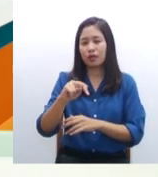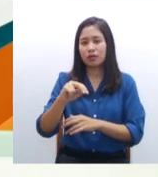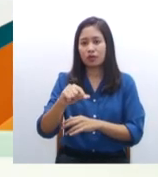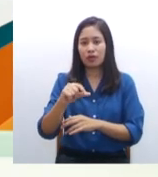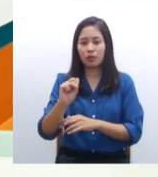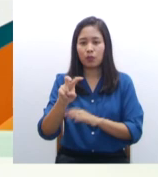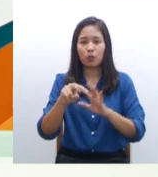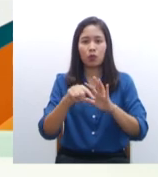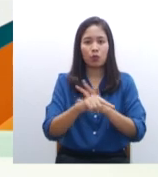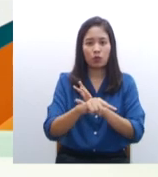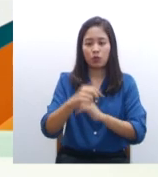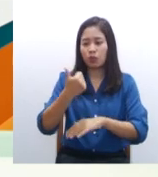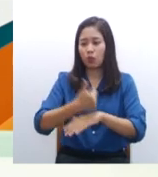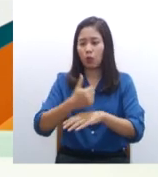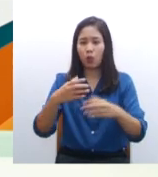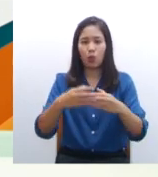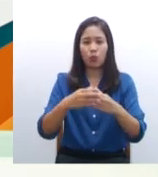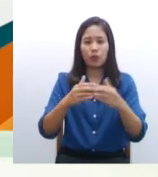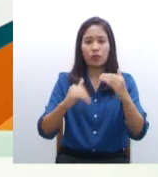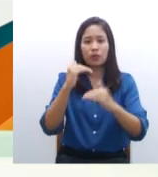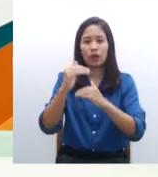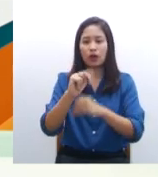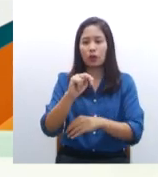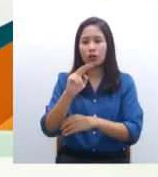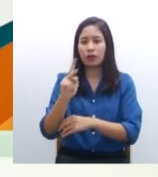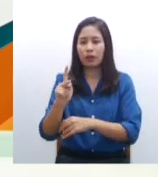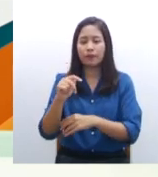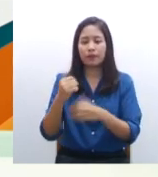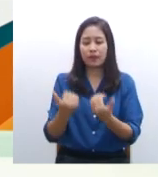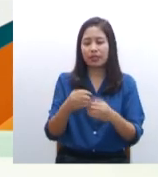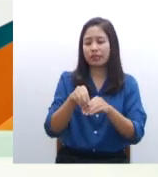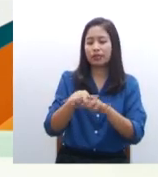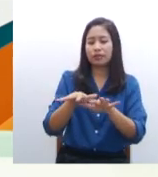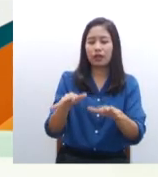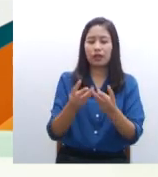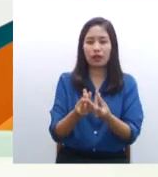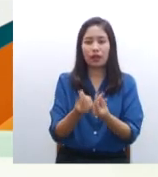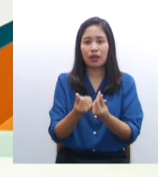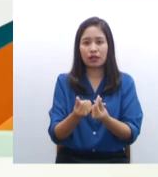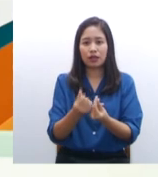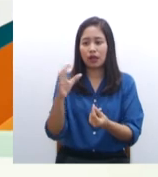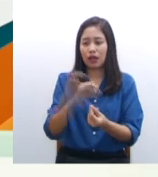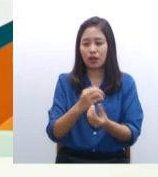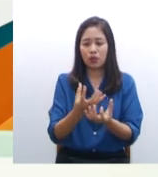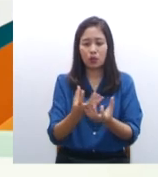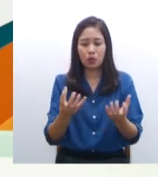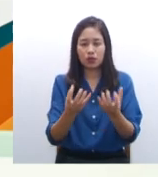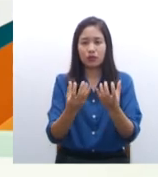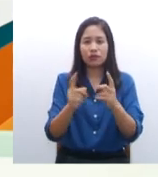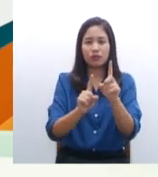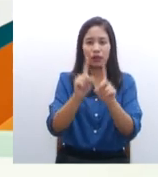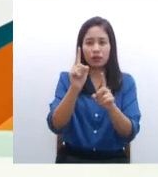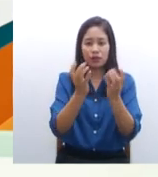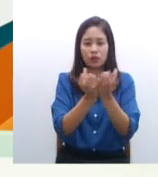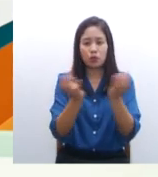ำนักพัฒนานวัตกรรมการจัดการศึกษาครับที่วันนี้มาชี้แจงรายละเอียดนะครับแล้วก็นำผลการประเมินคุณธรรมและความโป